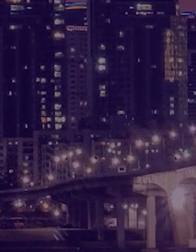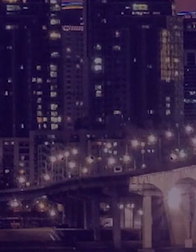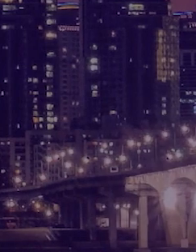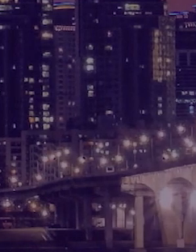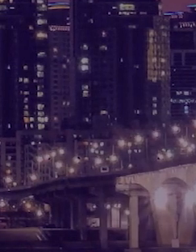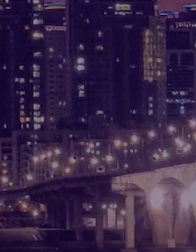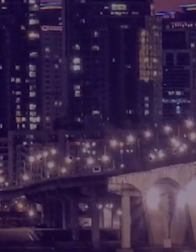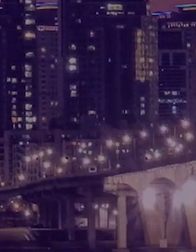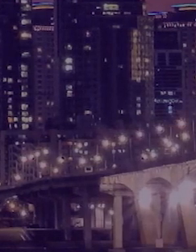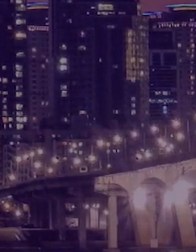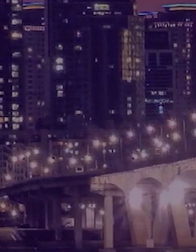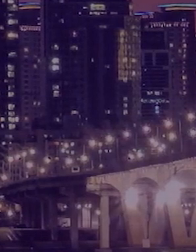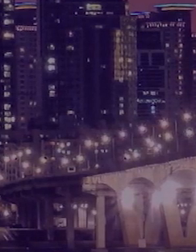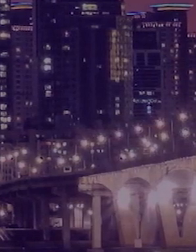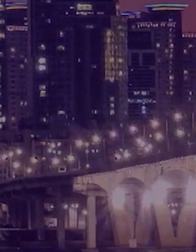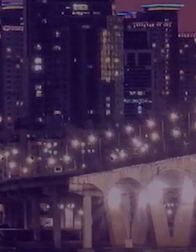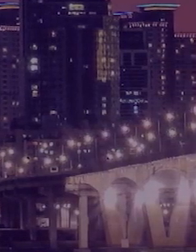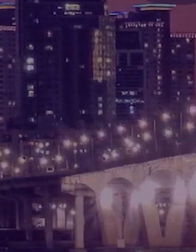I